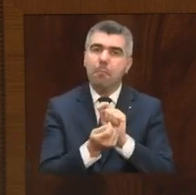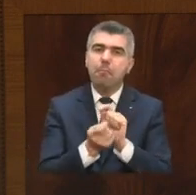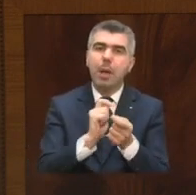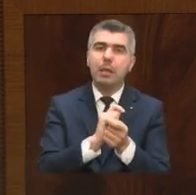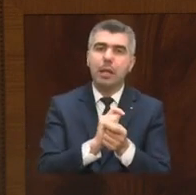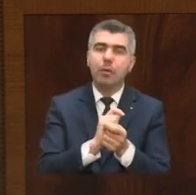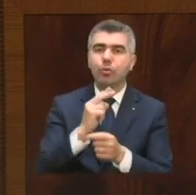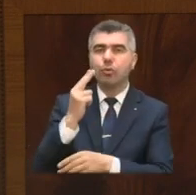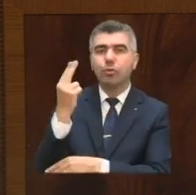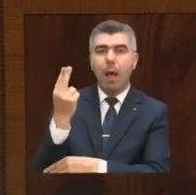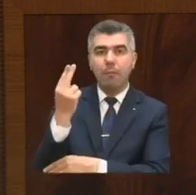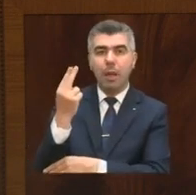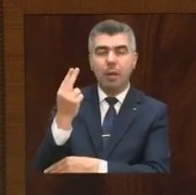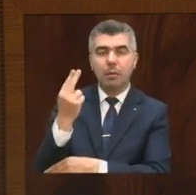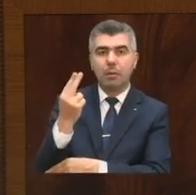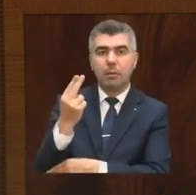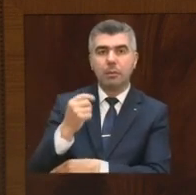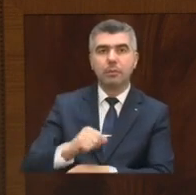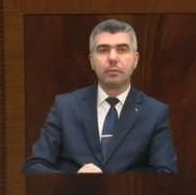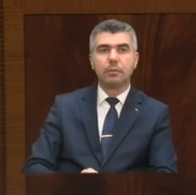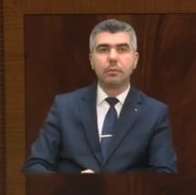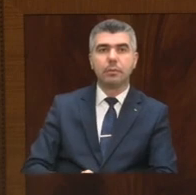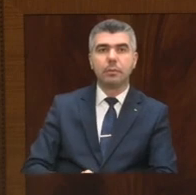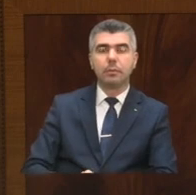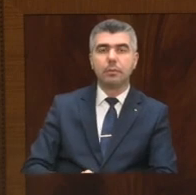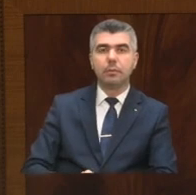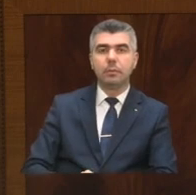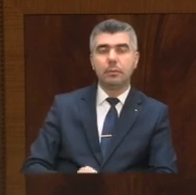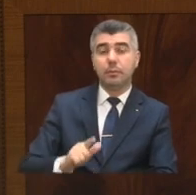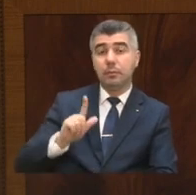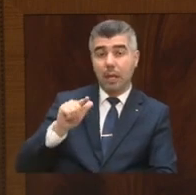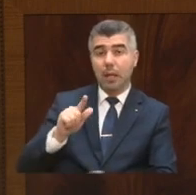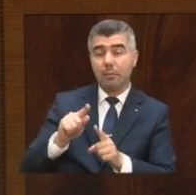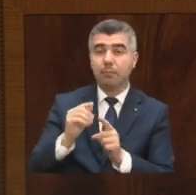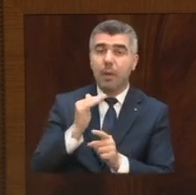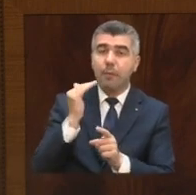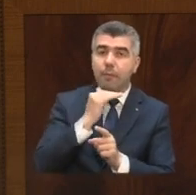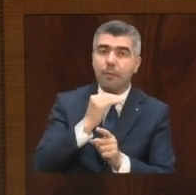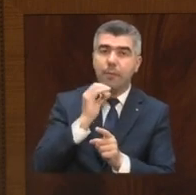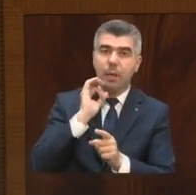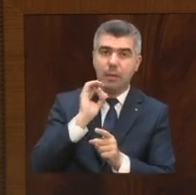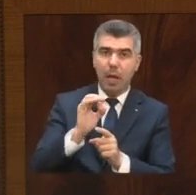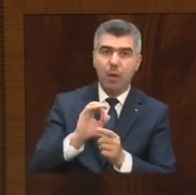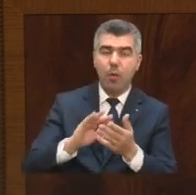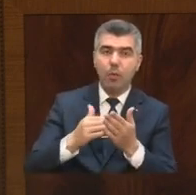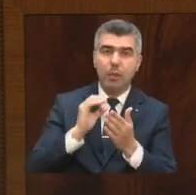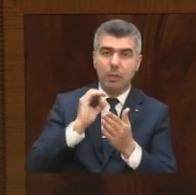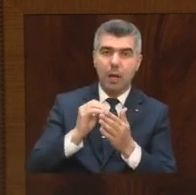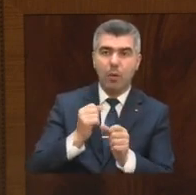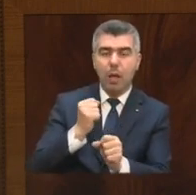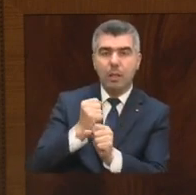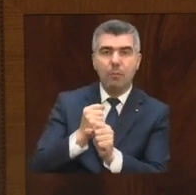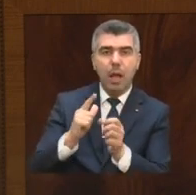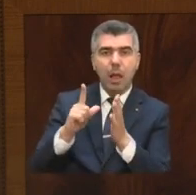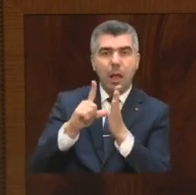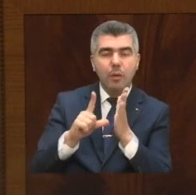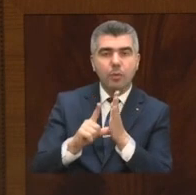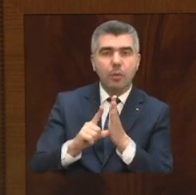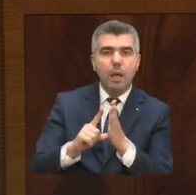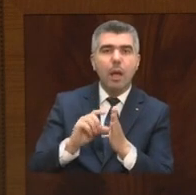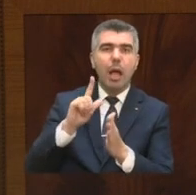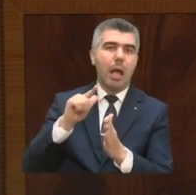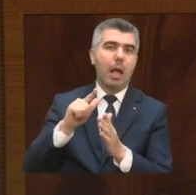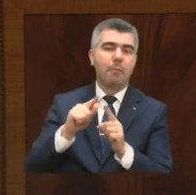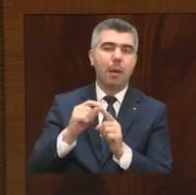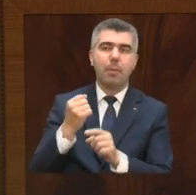التعليم الحالي اذا كان اذا كانت تسريع يقوم تحديدا على الجانب التشريعي فان القطاع يعرف